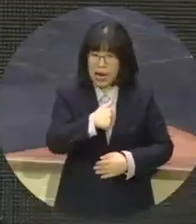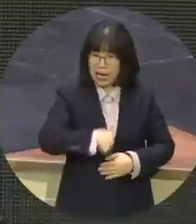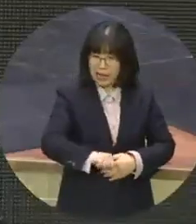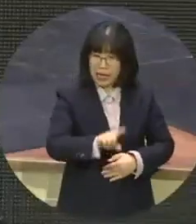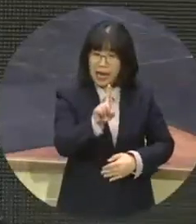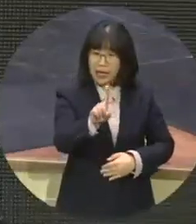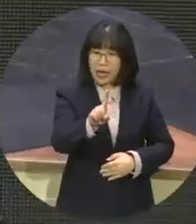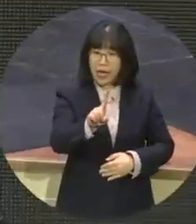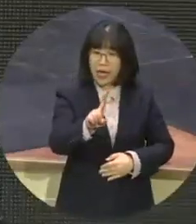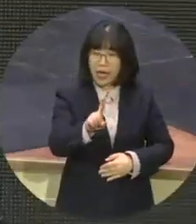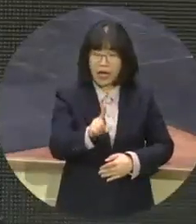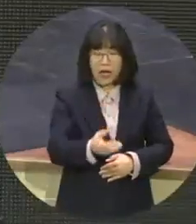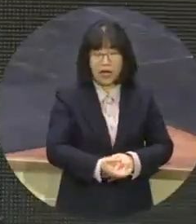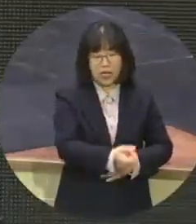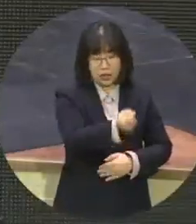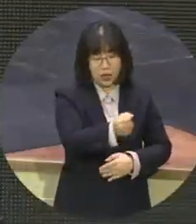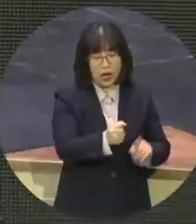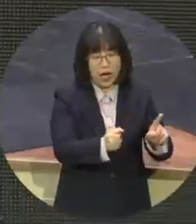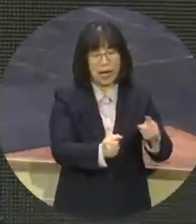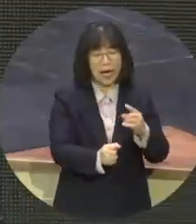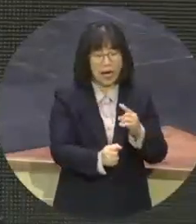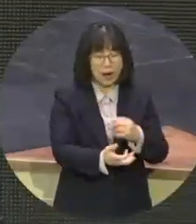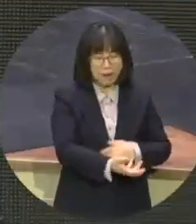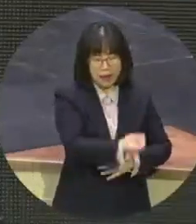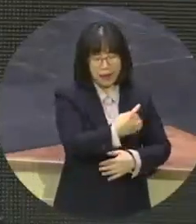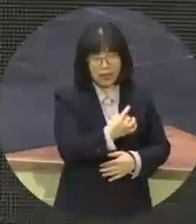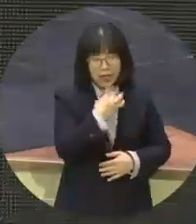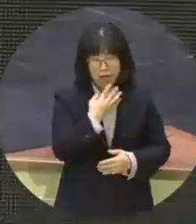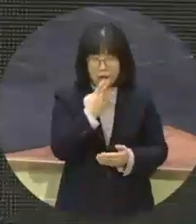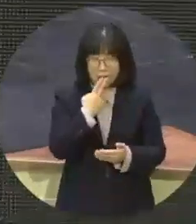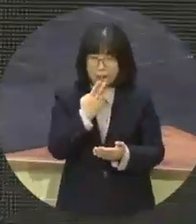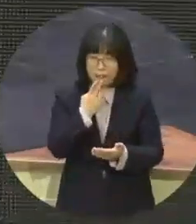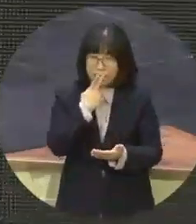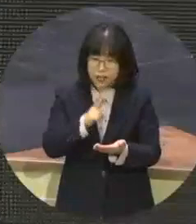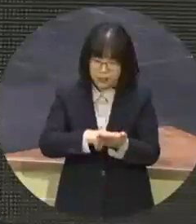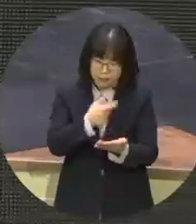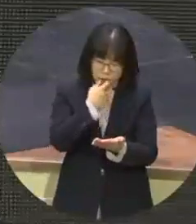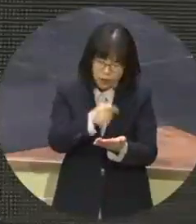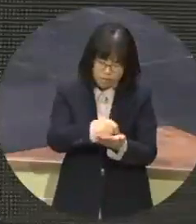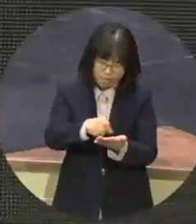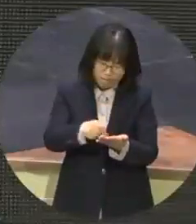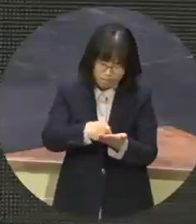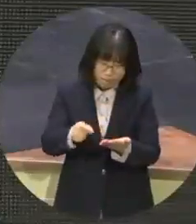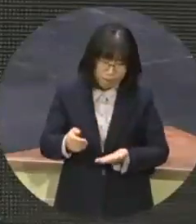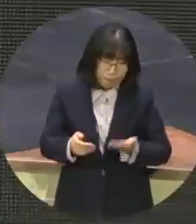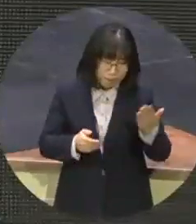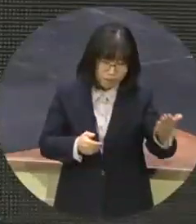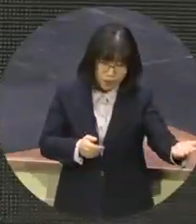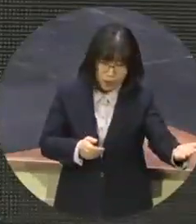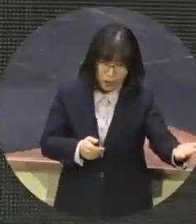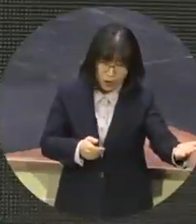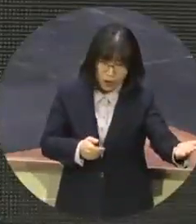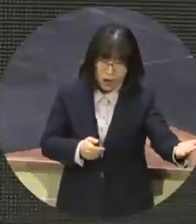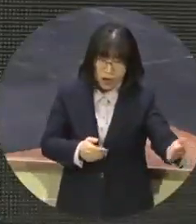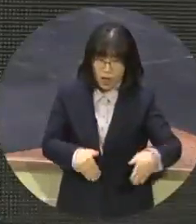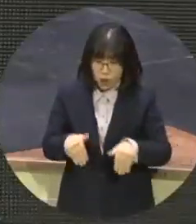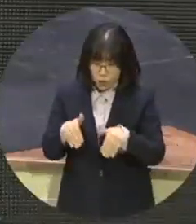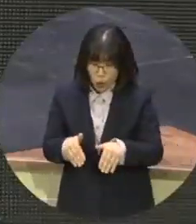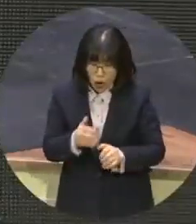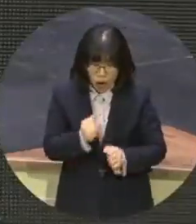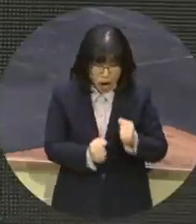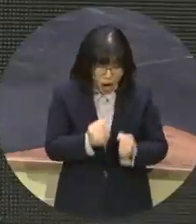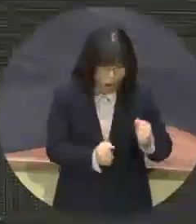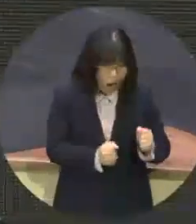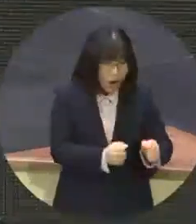이 유서를 가지고 그렇게 이제 랍비를 찾아갔어요. 랍비, 이 편지를 보여줬어요. 이게 도대체 나는 어떻게 하면